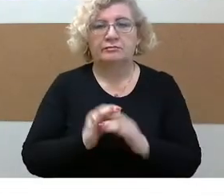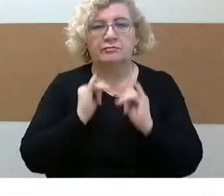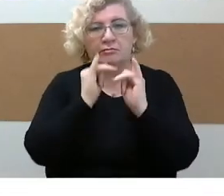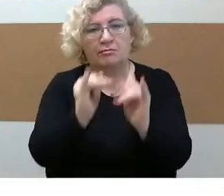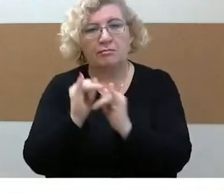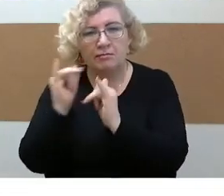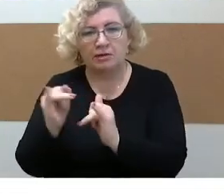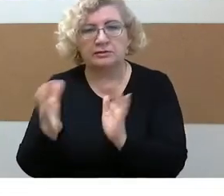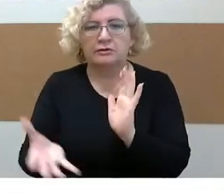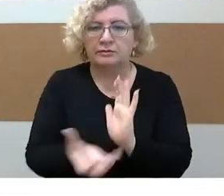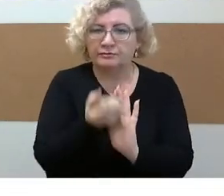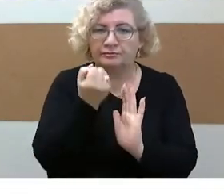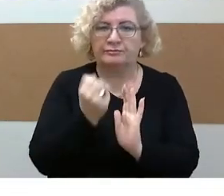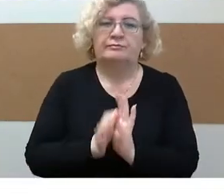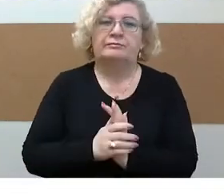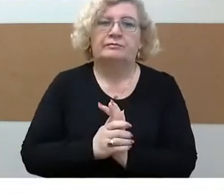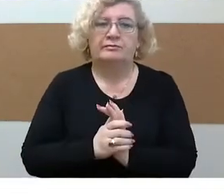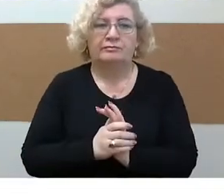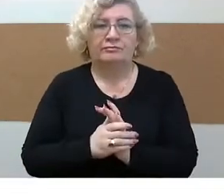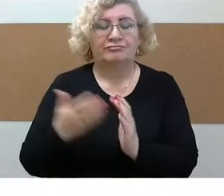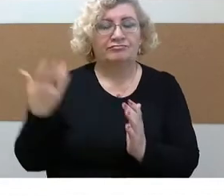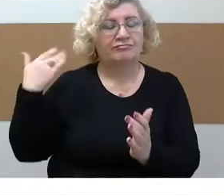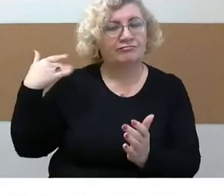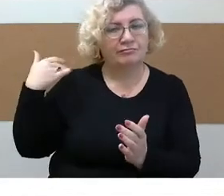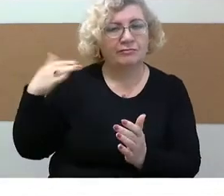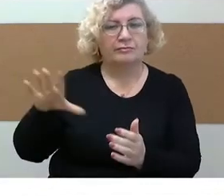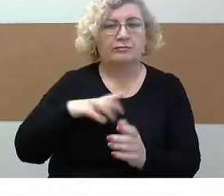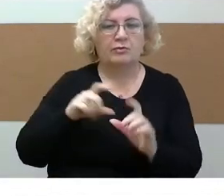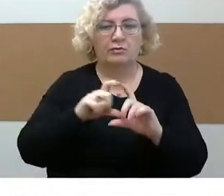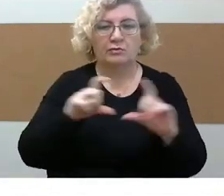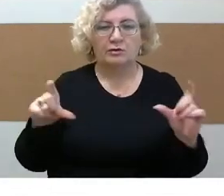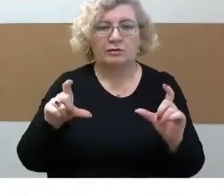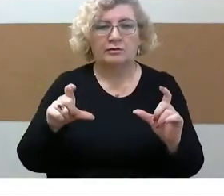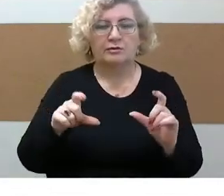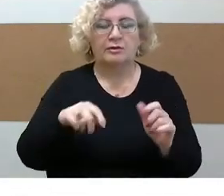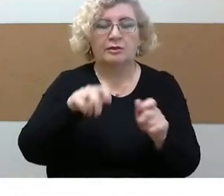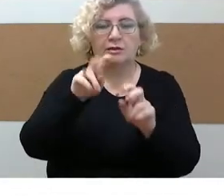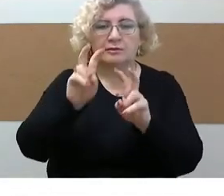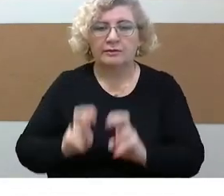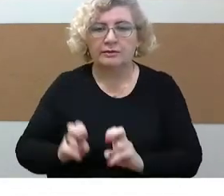Taip. Ir visiškai nesenai mūsų organizacija darė tyrimą.